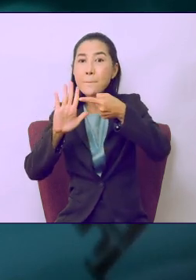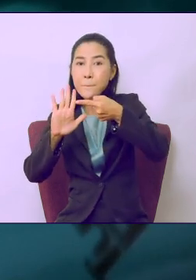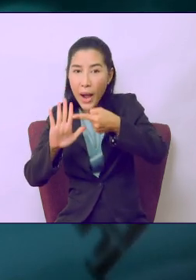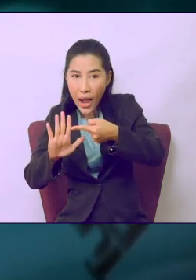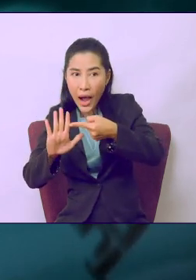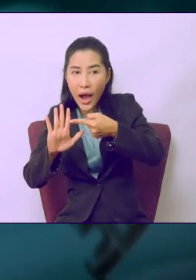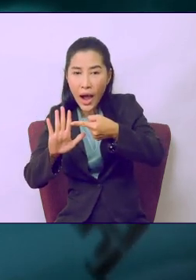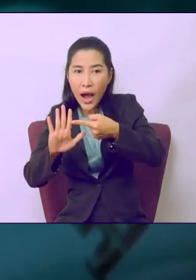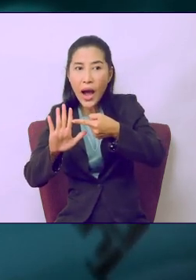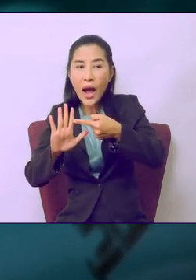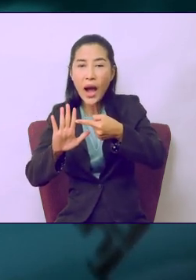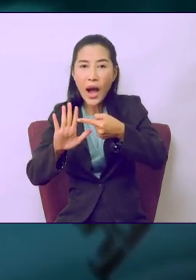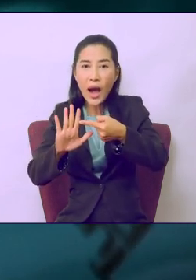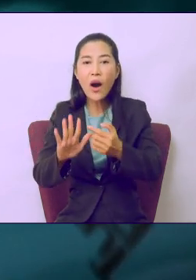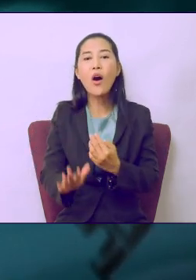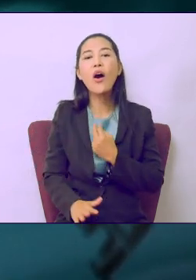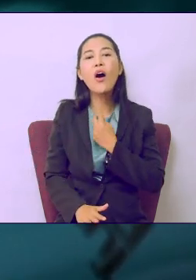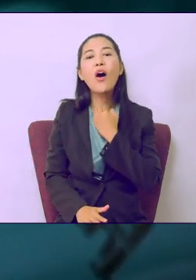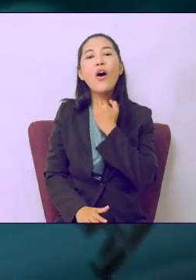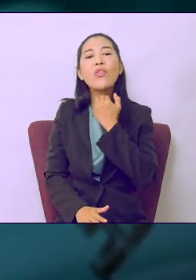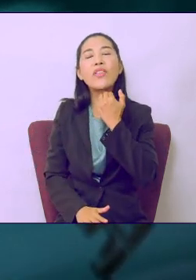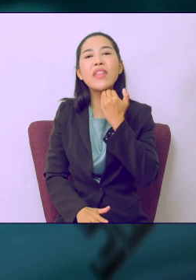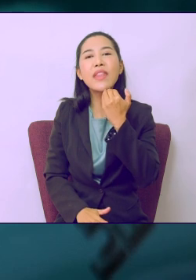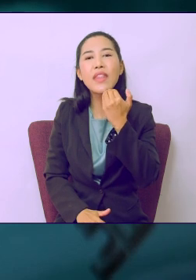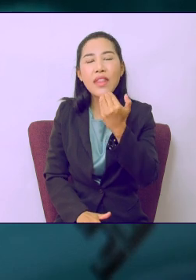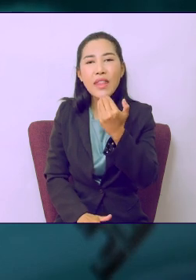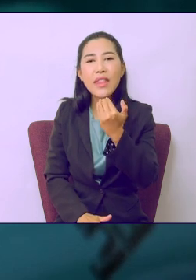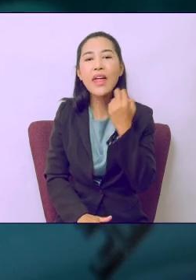สัทธานามะ